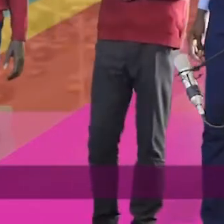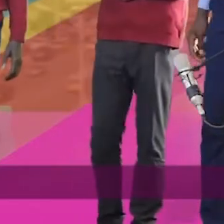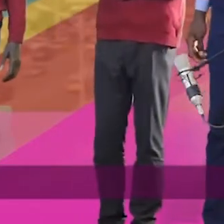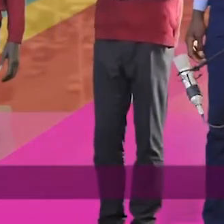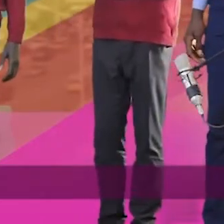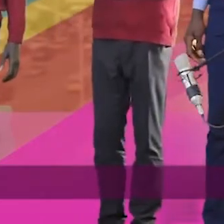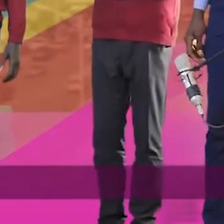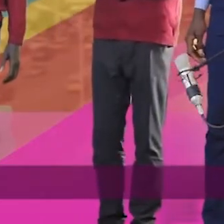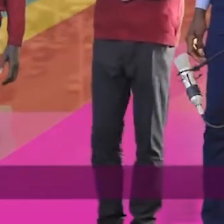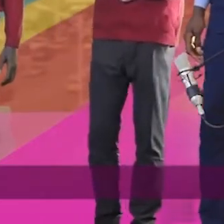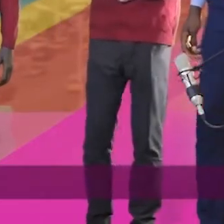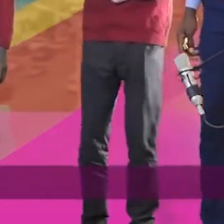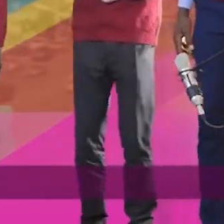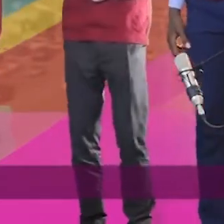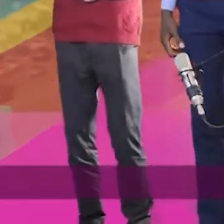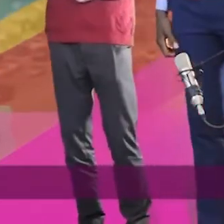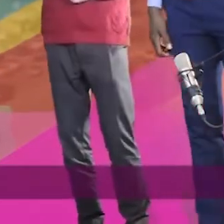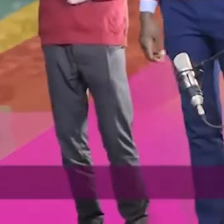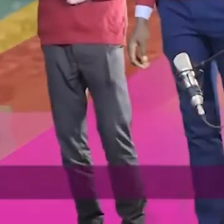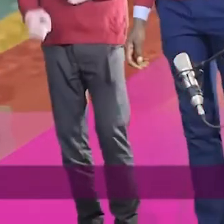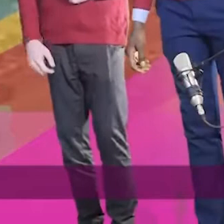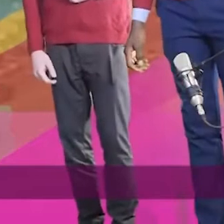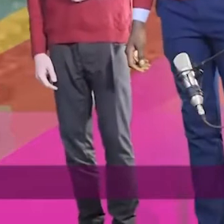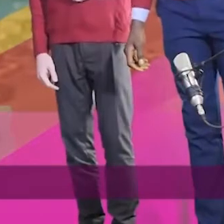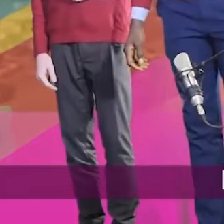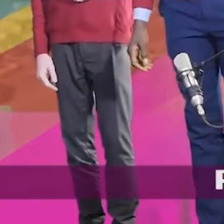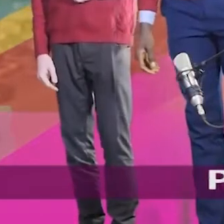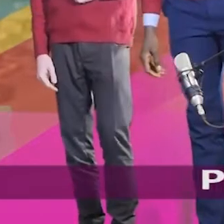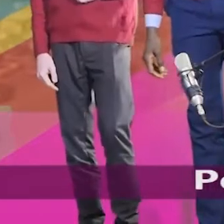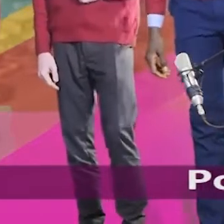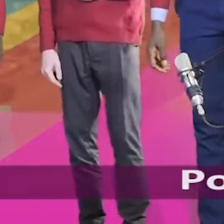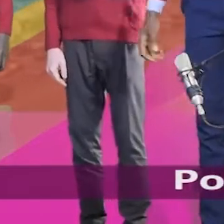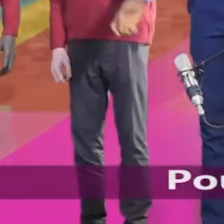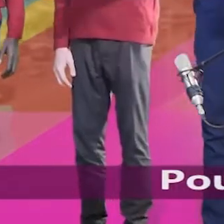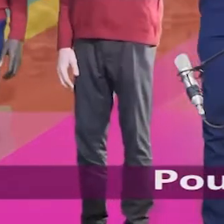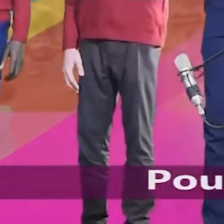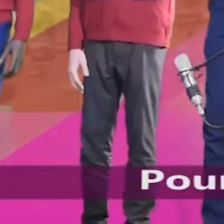Zulu et Toto, nous sera le cinéma.